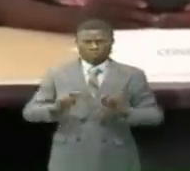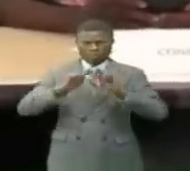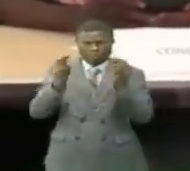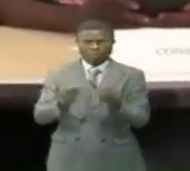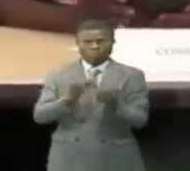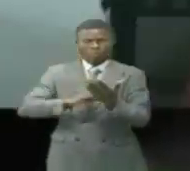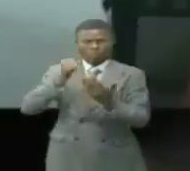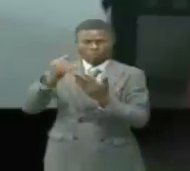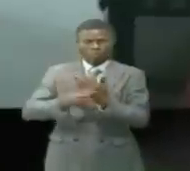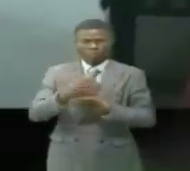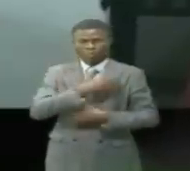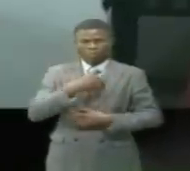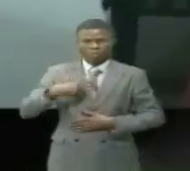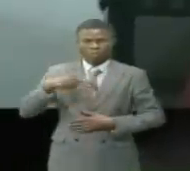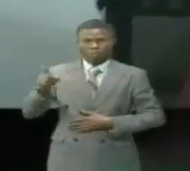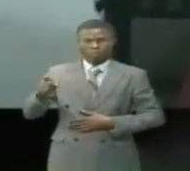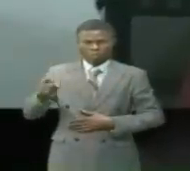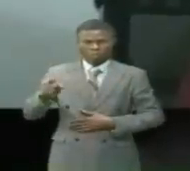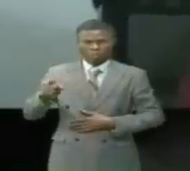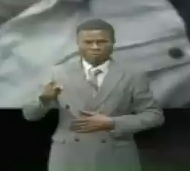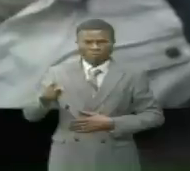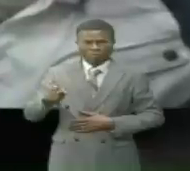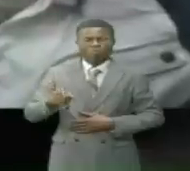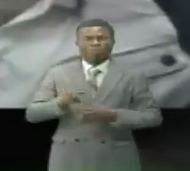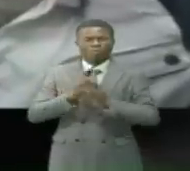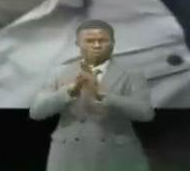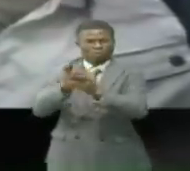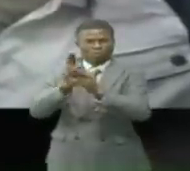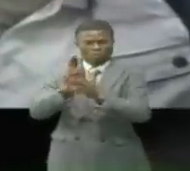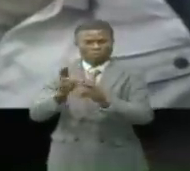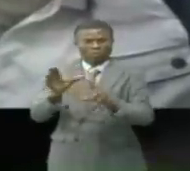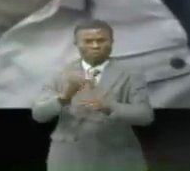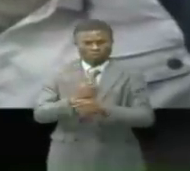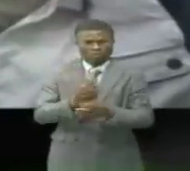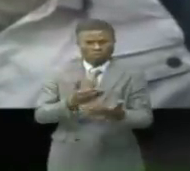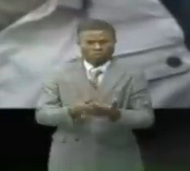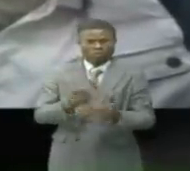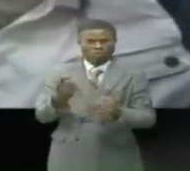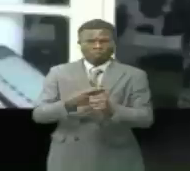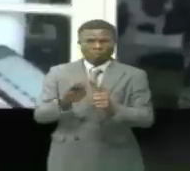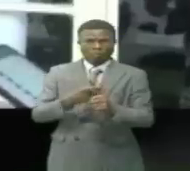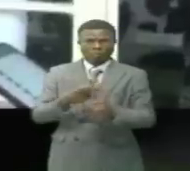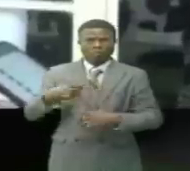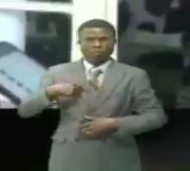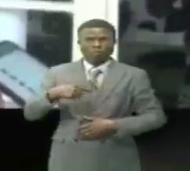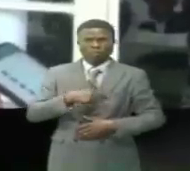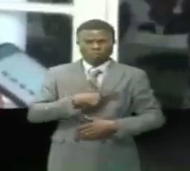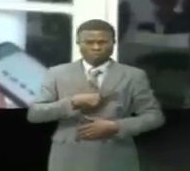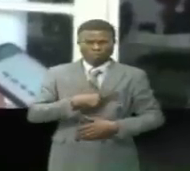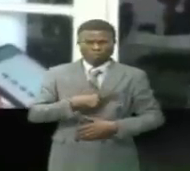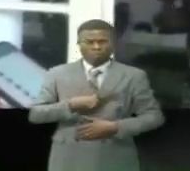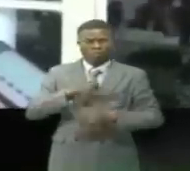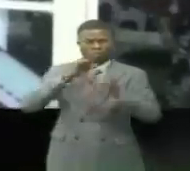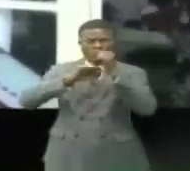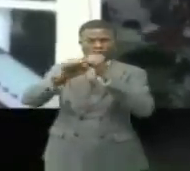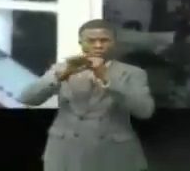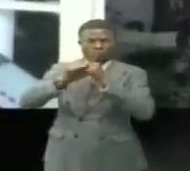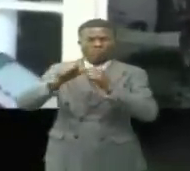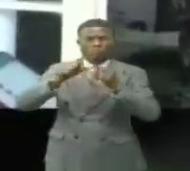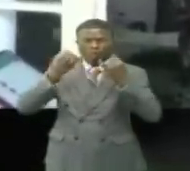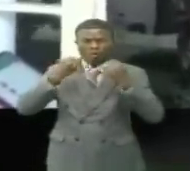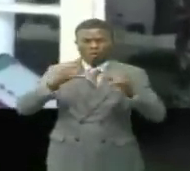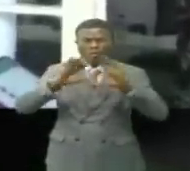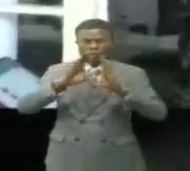projet, Charlie Asifiwe, en fait ici la synthèse. Premièrement, nous allons faire une campagne de